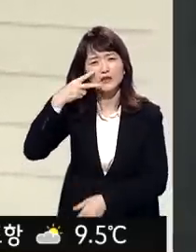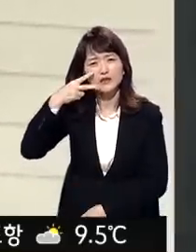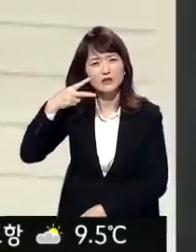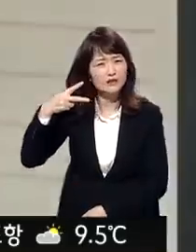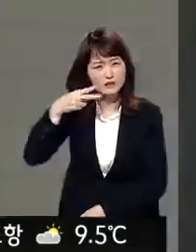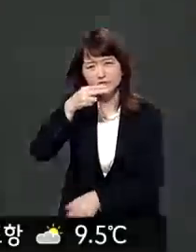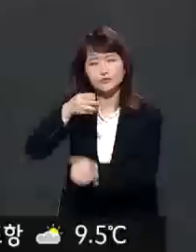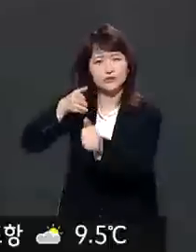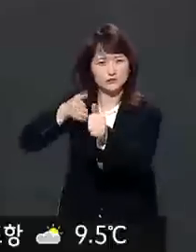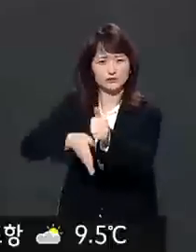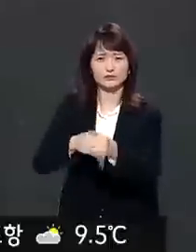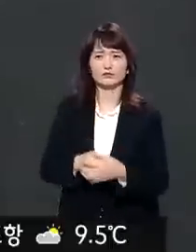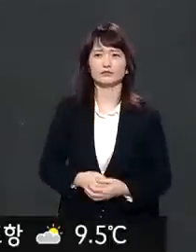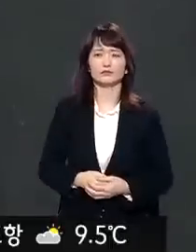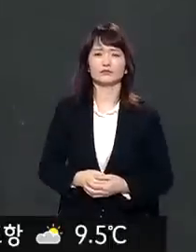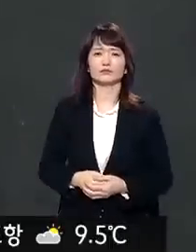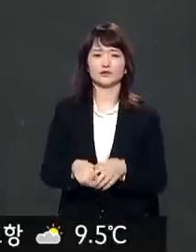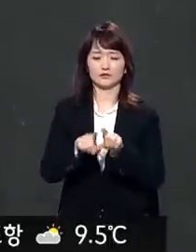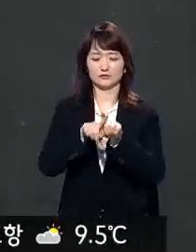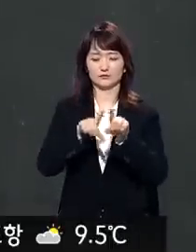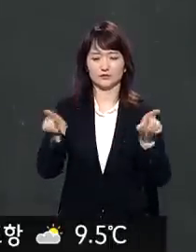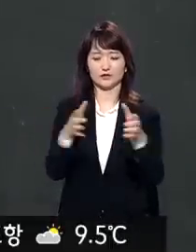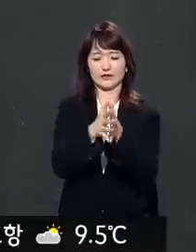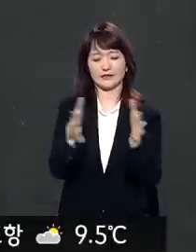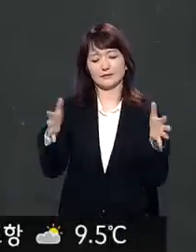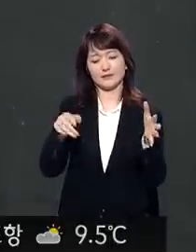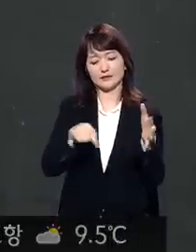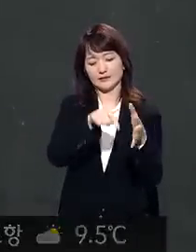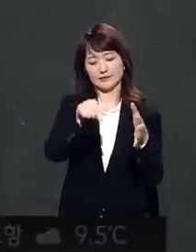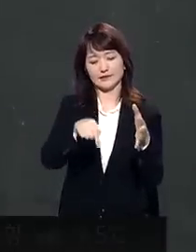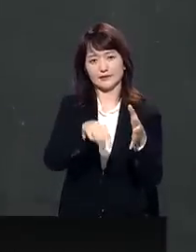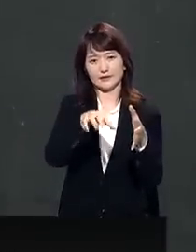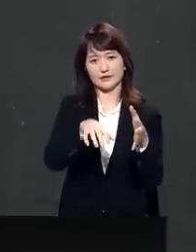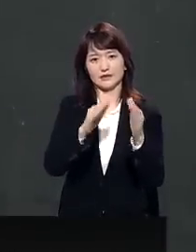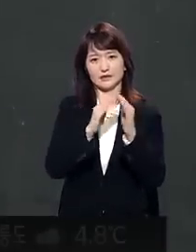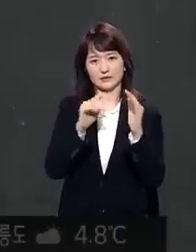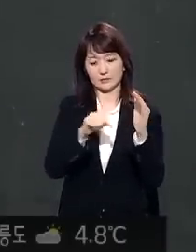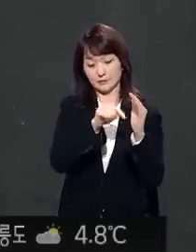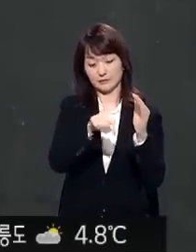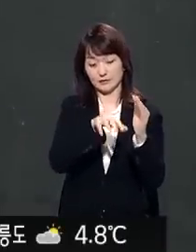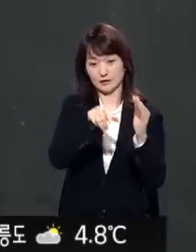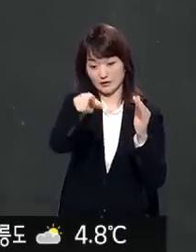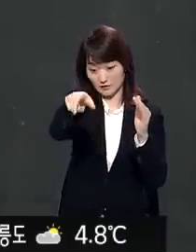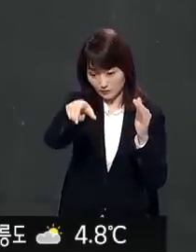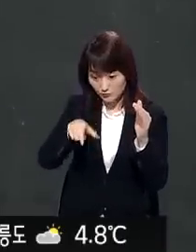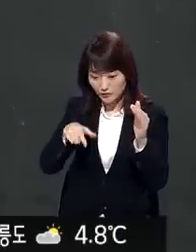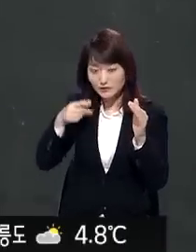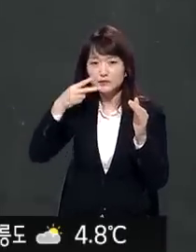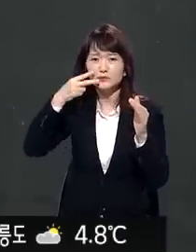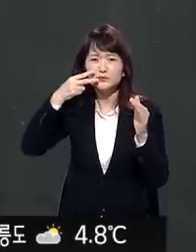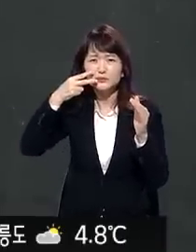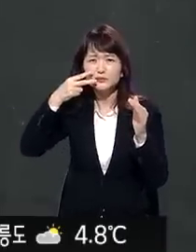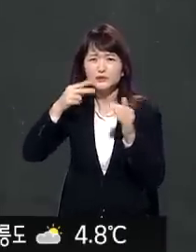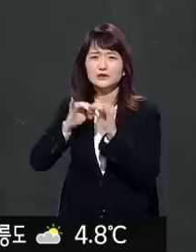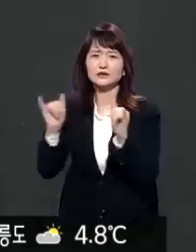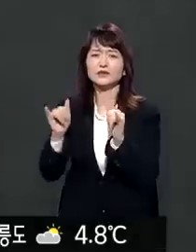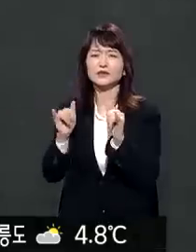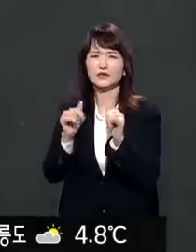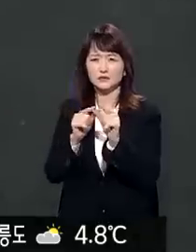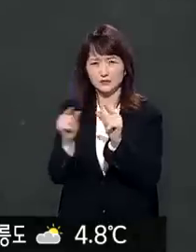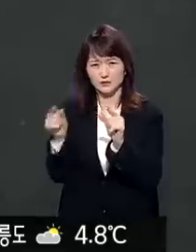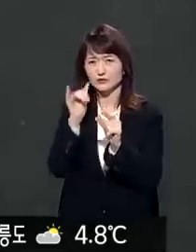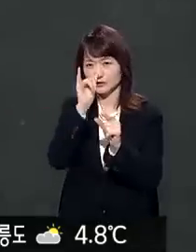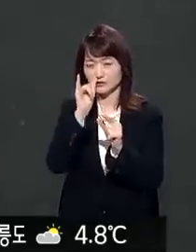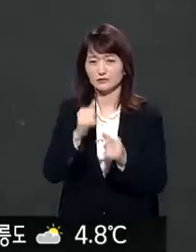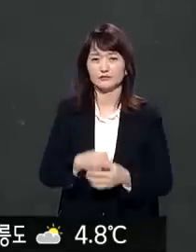아, 그러니까 평소에도 아파트 안에서 어떤 집 안에서 복도 흡연하는 주민들이 좀 있었던